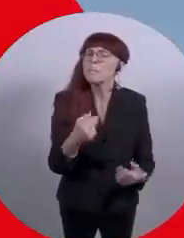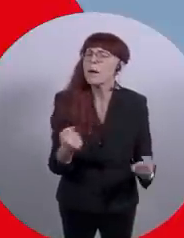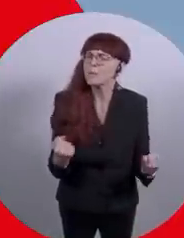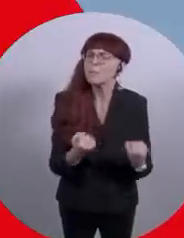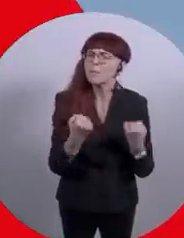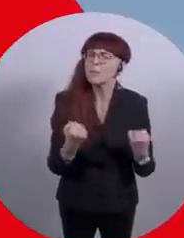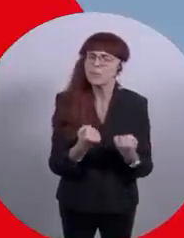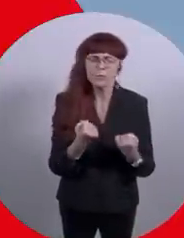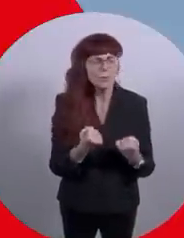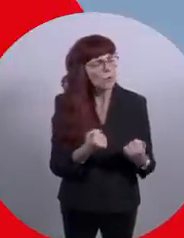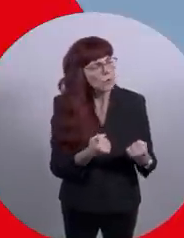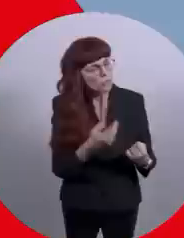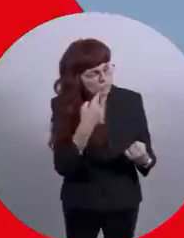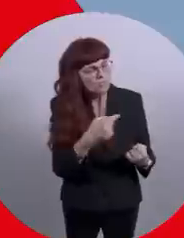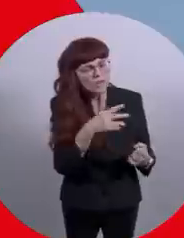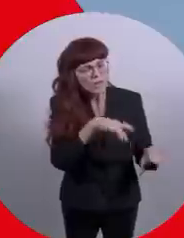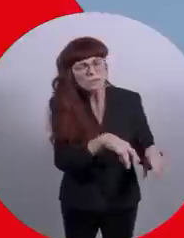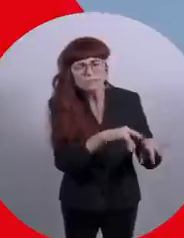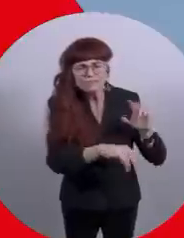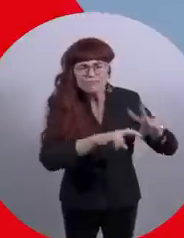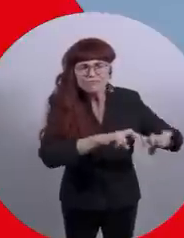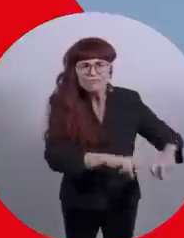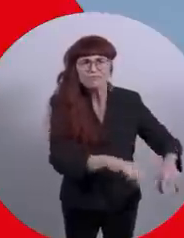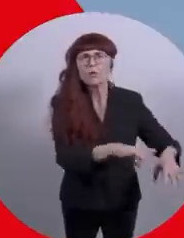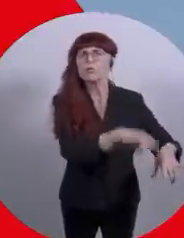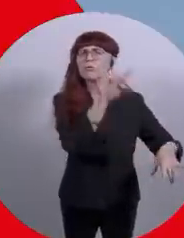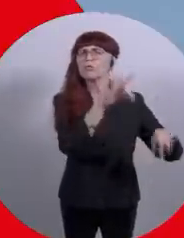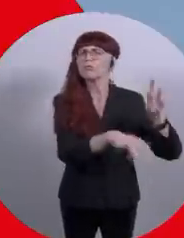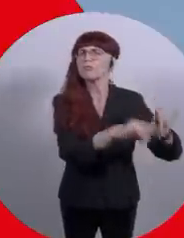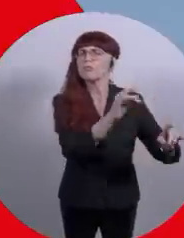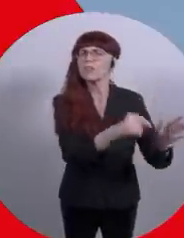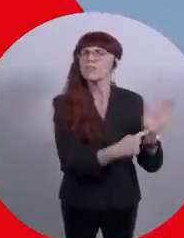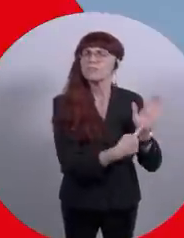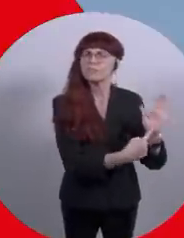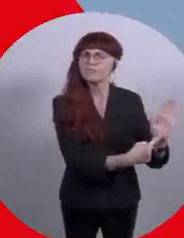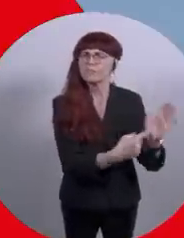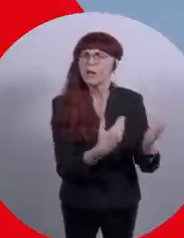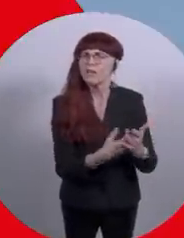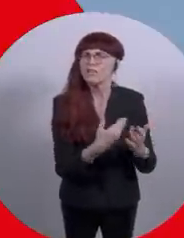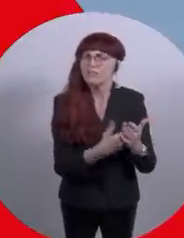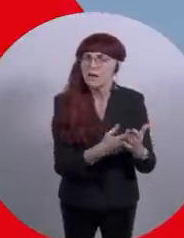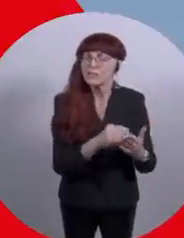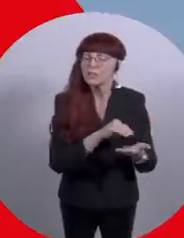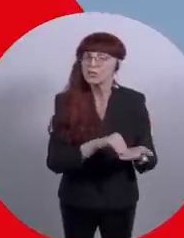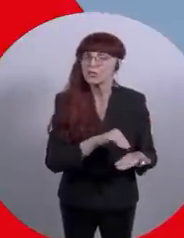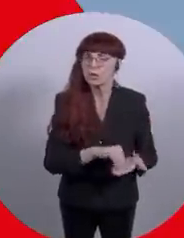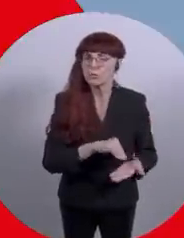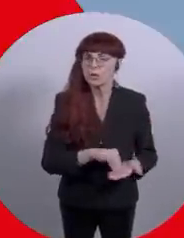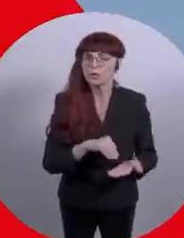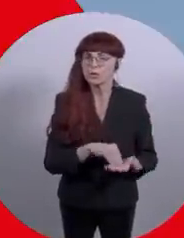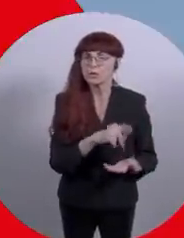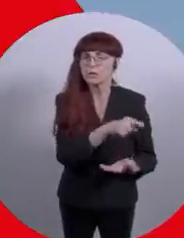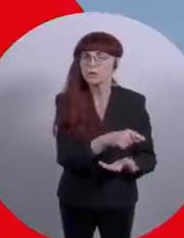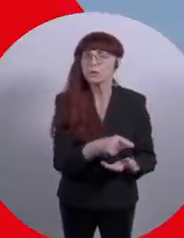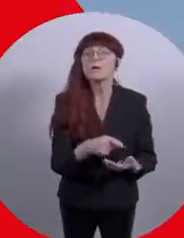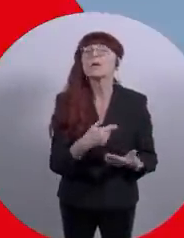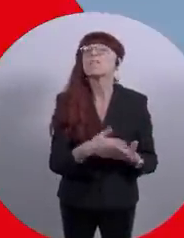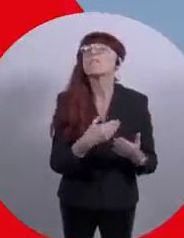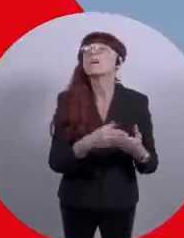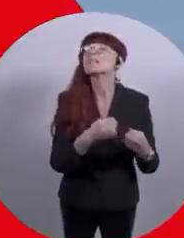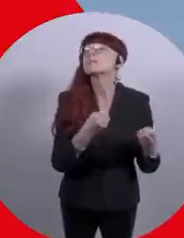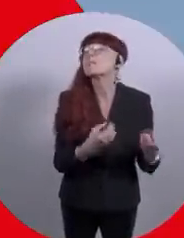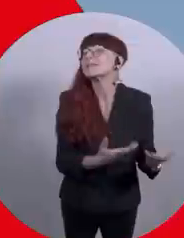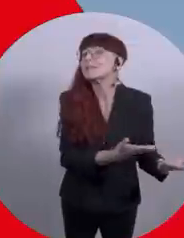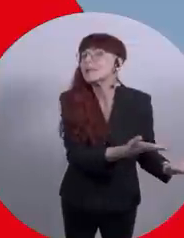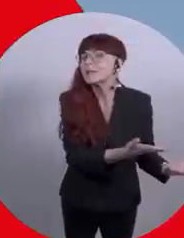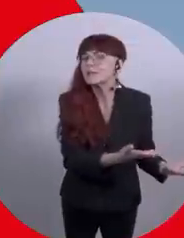das Aufdecken was da geschrieben wurde was eingetreten ist was war aber was spekulativ war was anderes